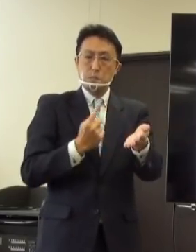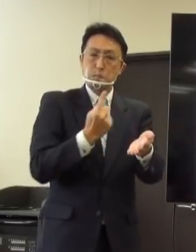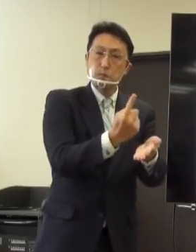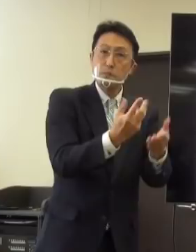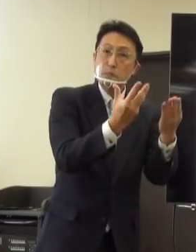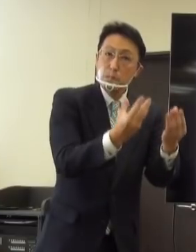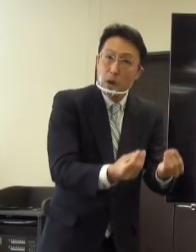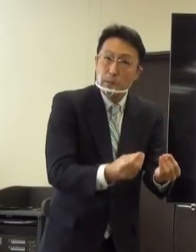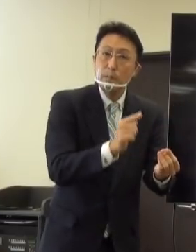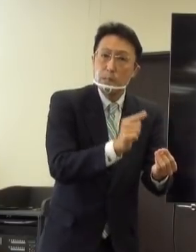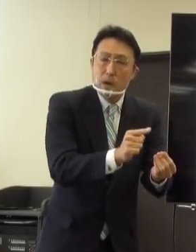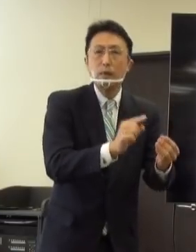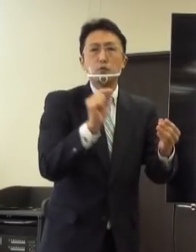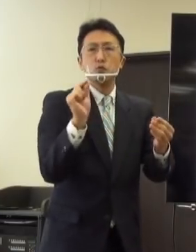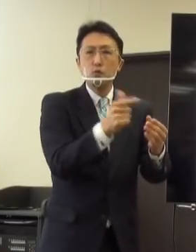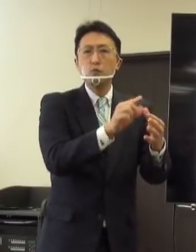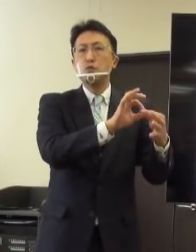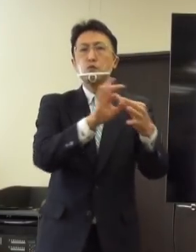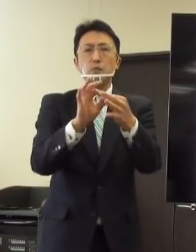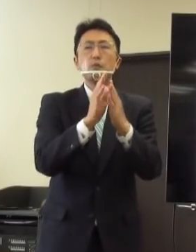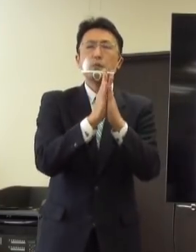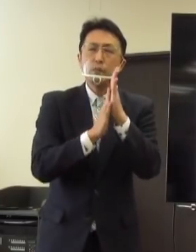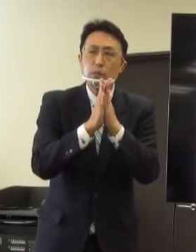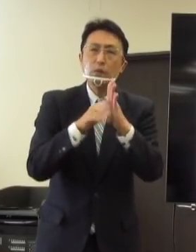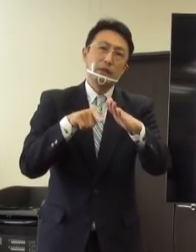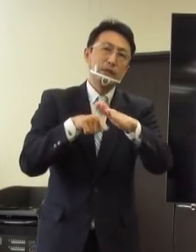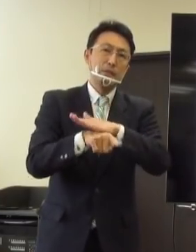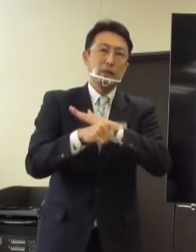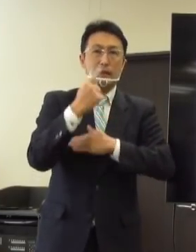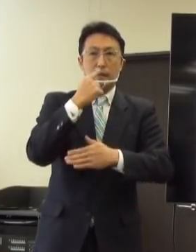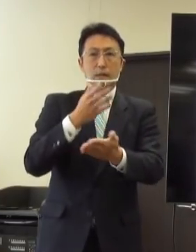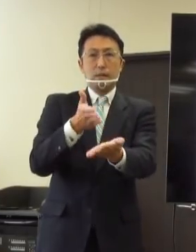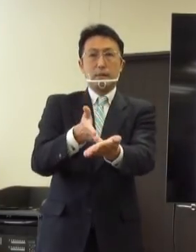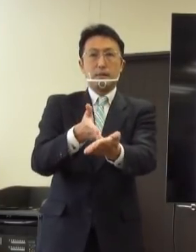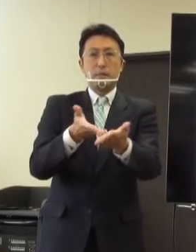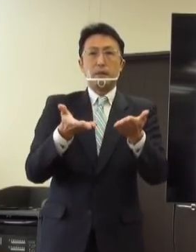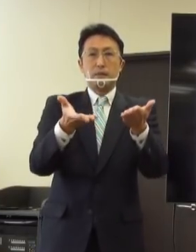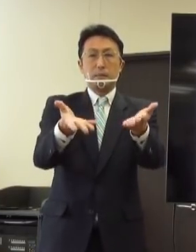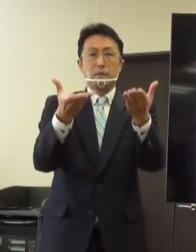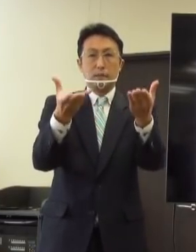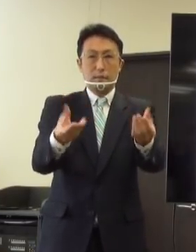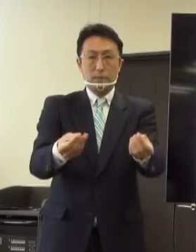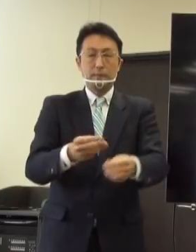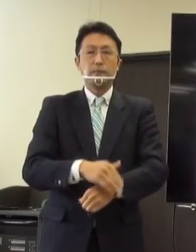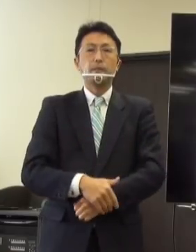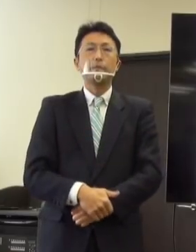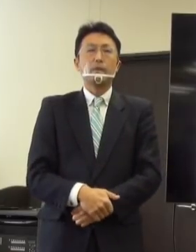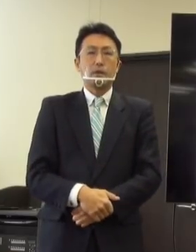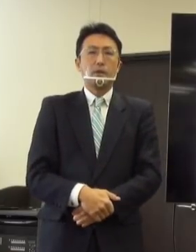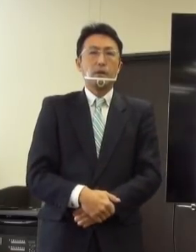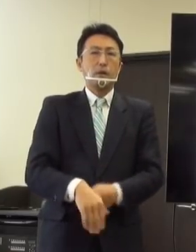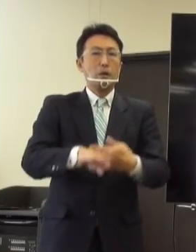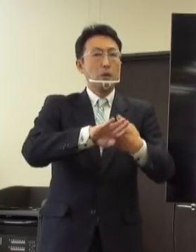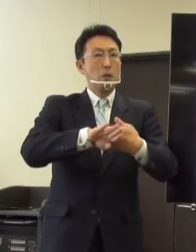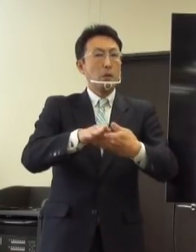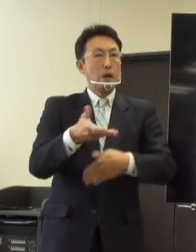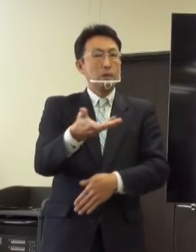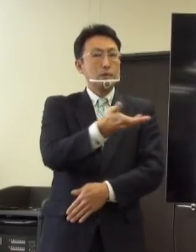談いただきたいというふうに考えております。 ありがとうございました。 はい、ありがとうございます。他質問ございますでしょうか。